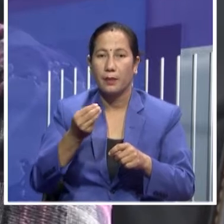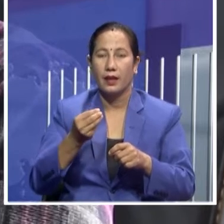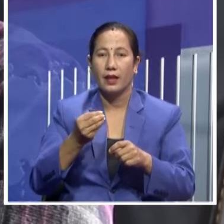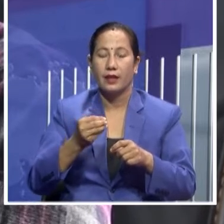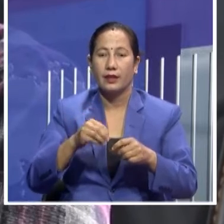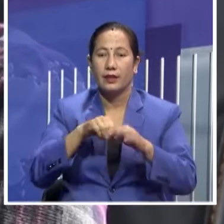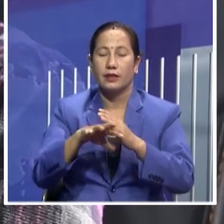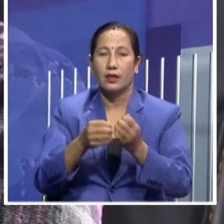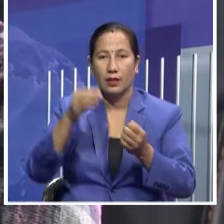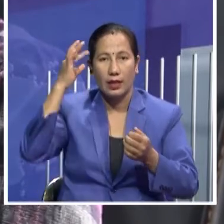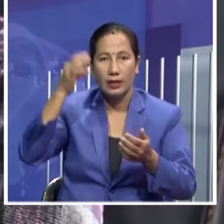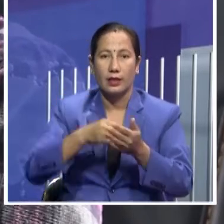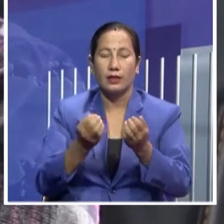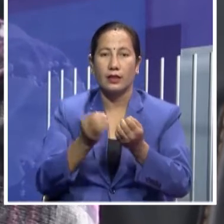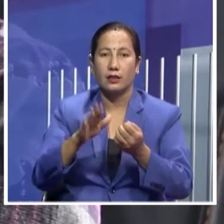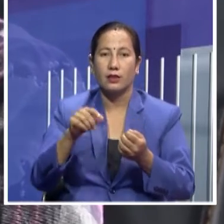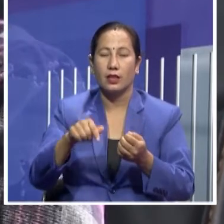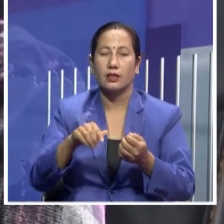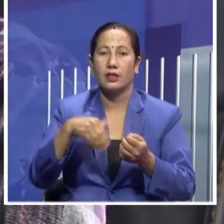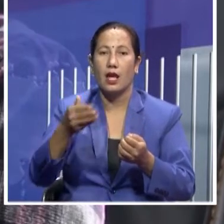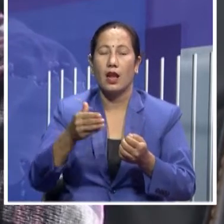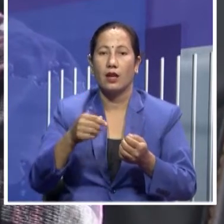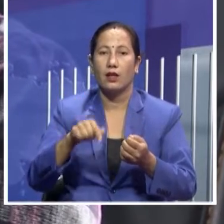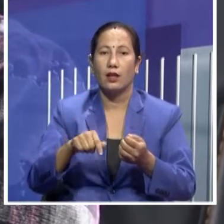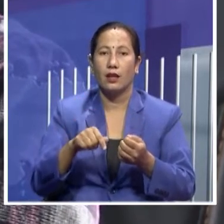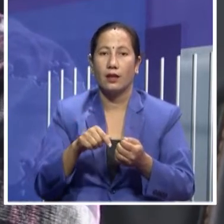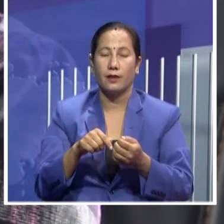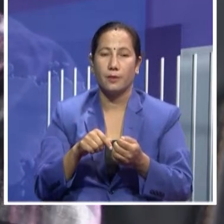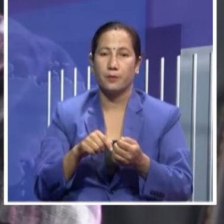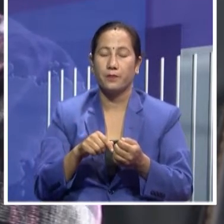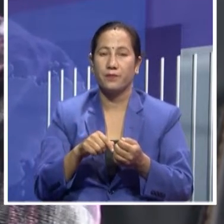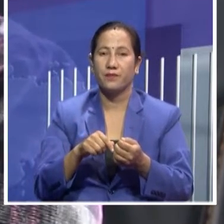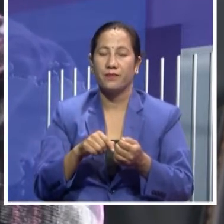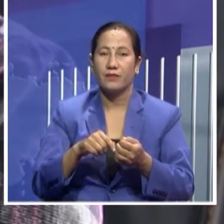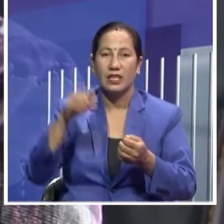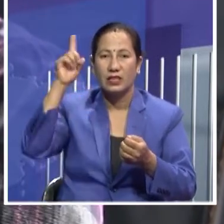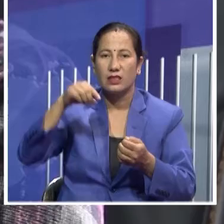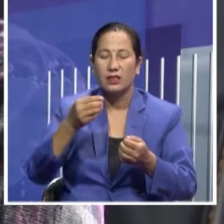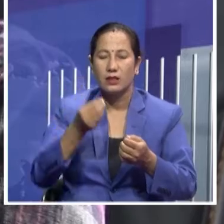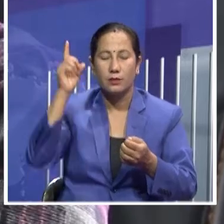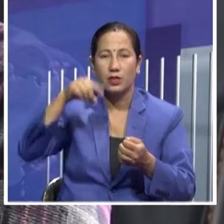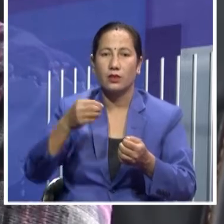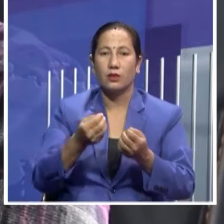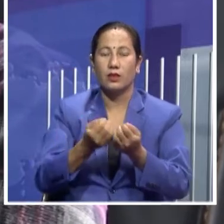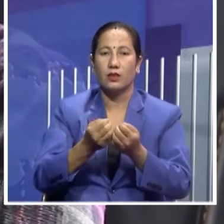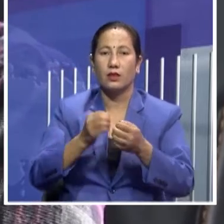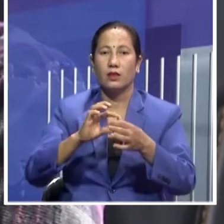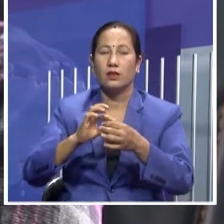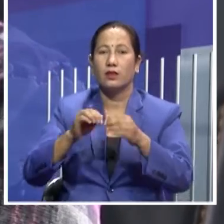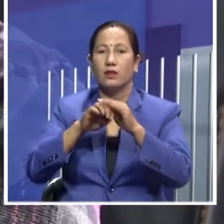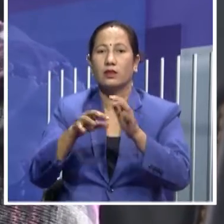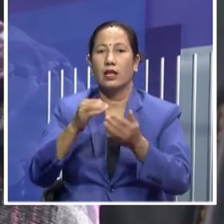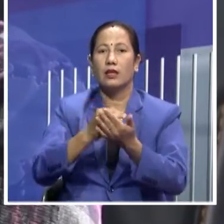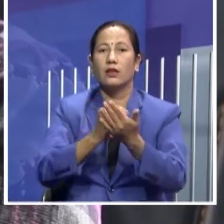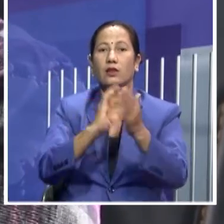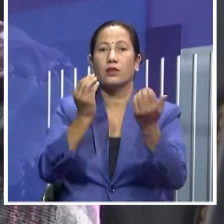सञ्चालनलाई मात्रै ध्यान दिएका छौँ र यसलाई चाहिँ अहिले न्यूनतम क्षति हुने गरी सञ्चालन कसरी गर्न सकिन्छ